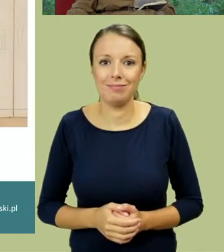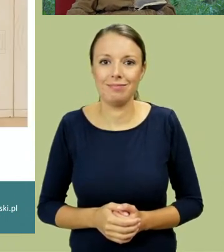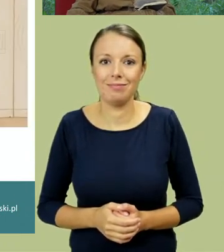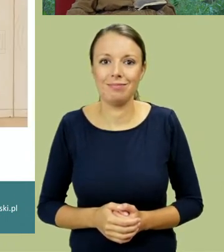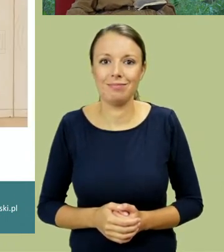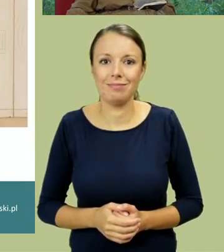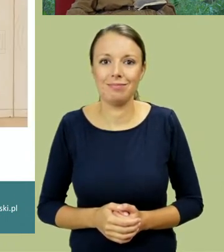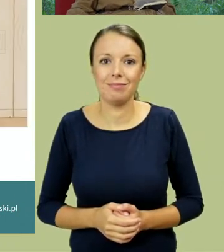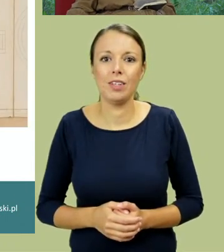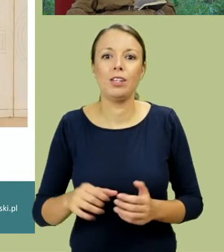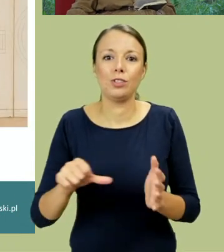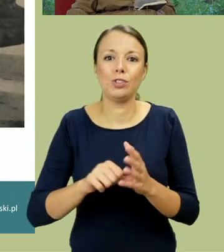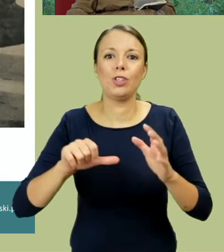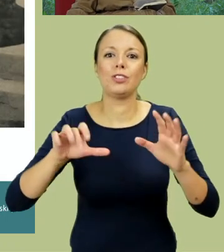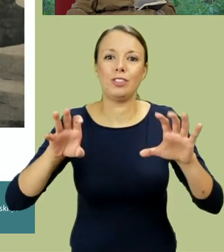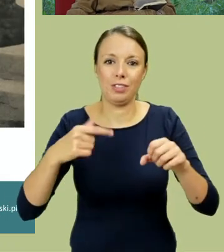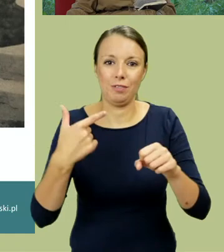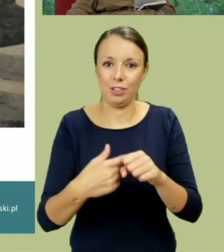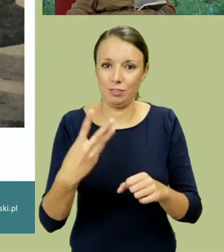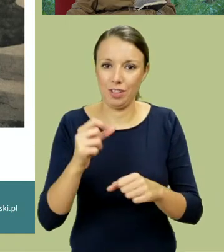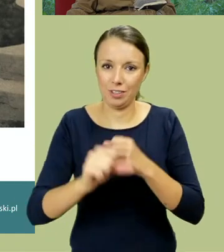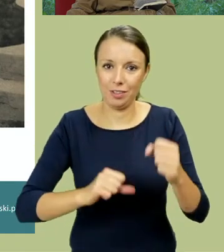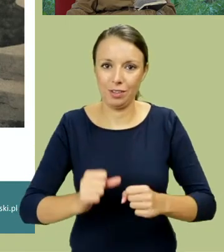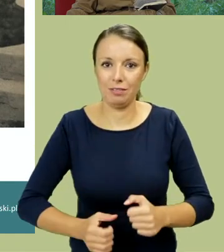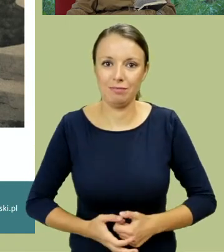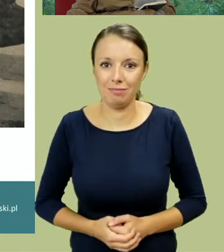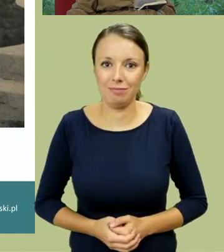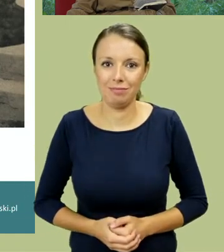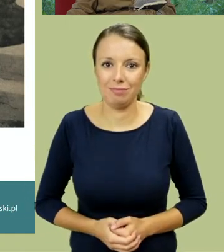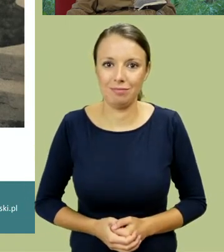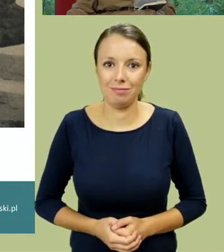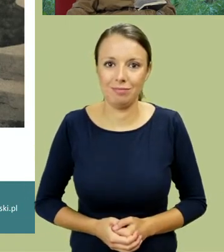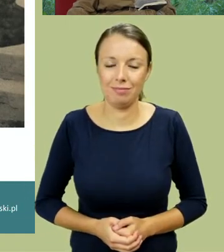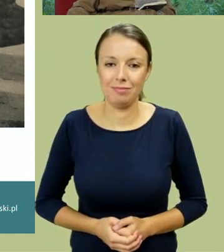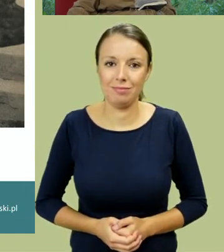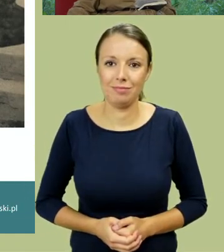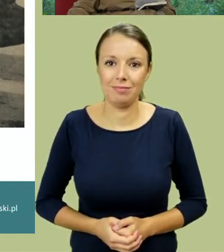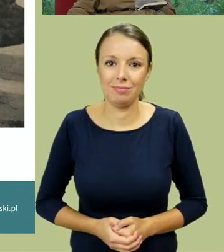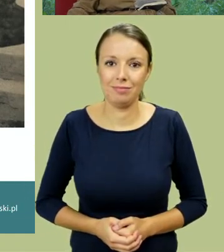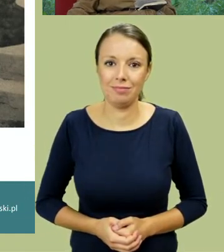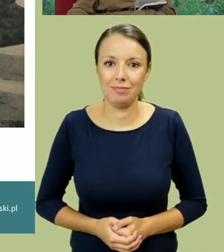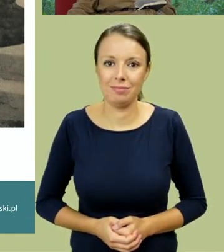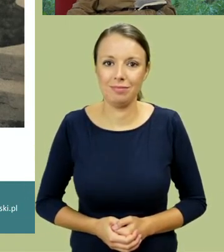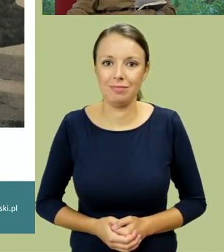w 24 roku. No ale mamy rok